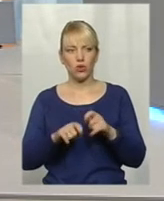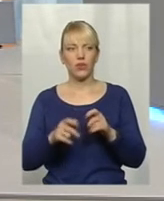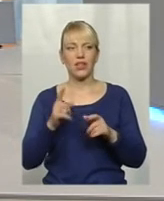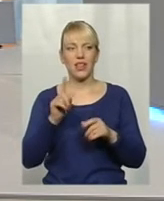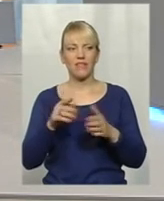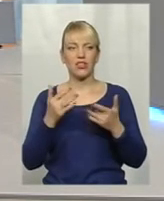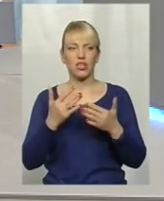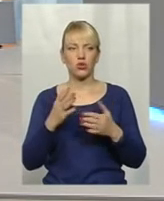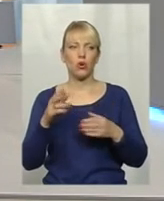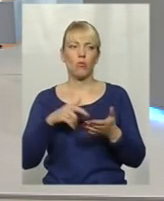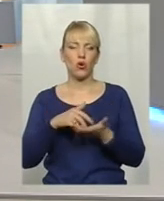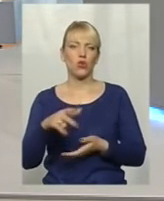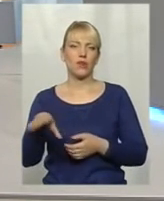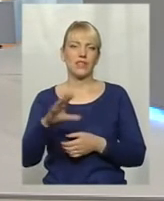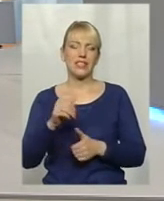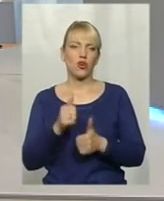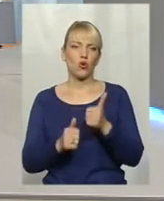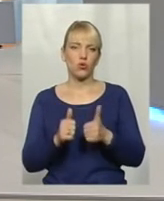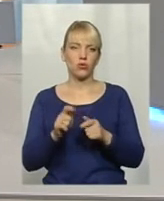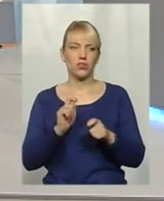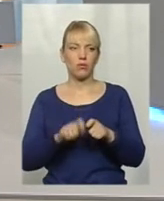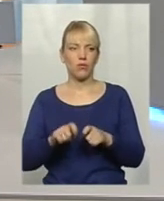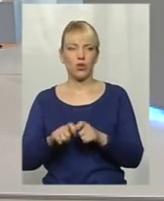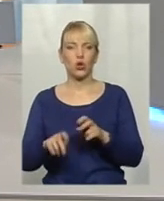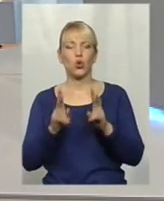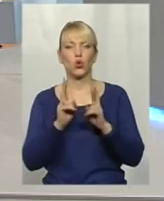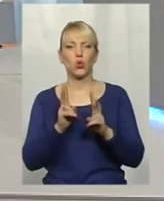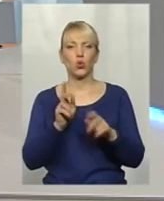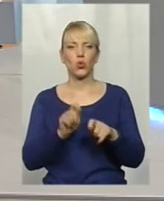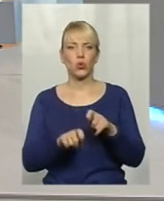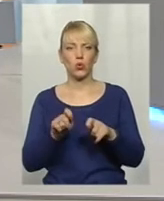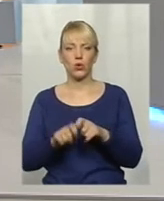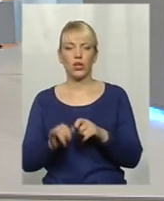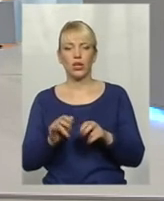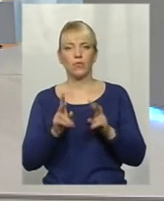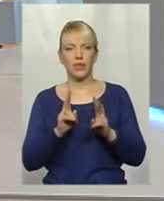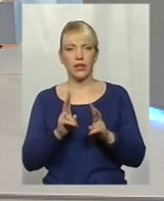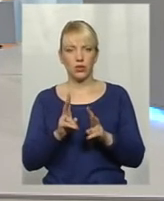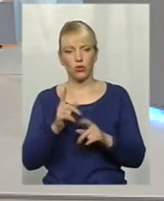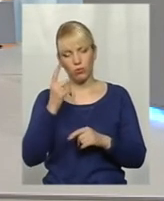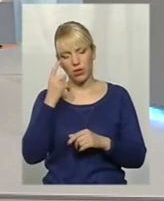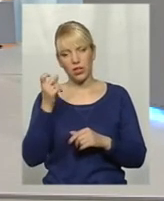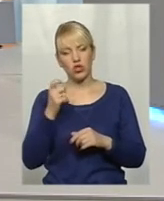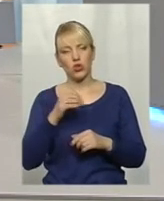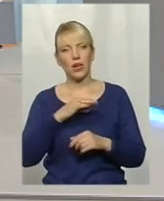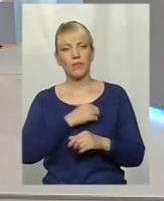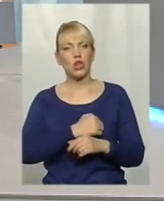всі конкурси, перевірки і так далі. Хто контролює і хто упереджує зловживання?